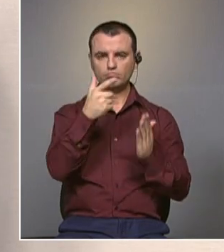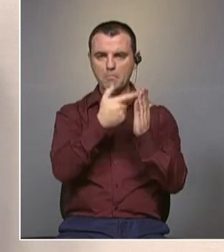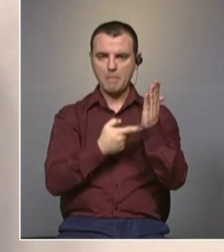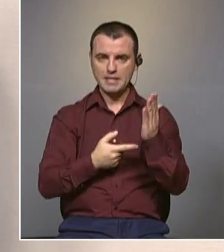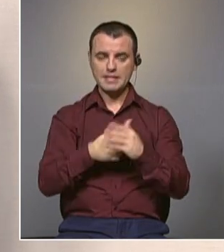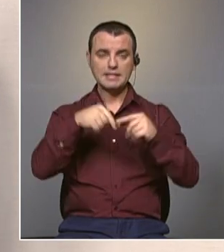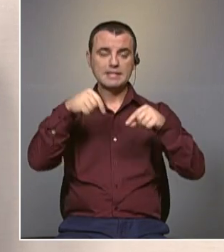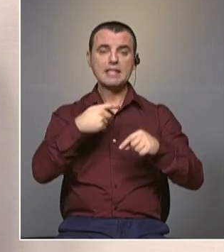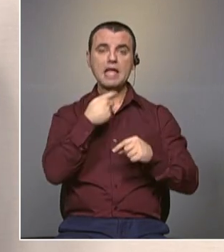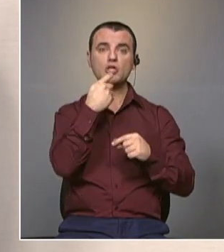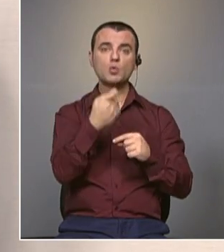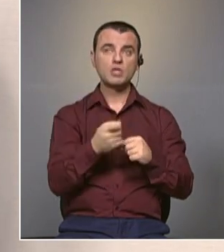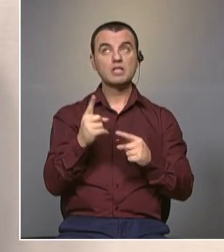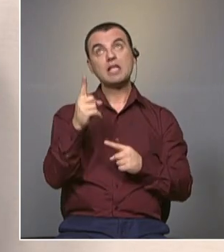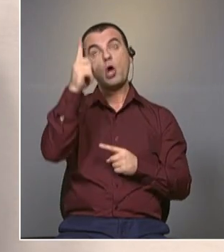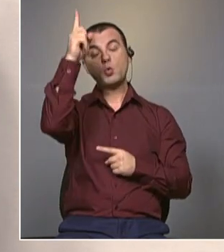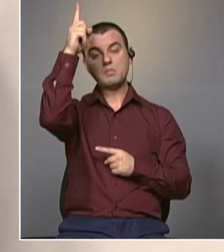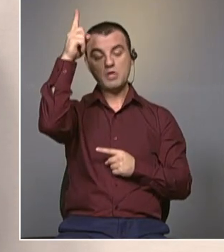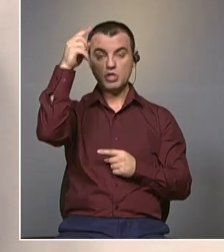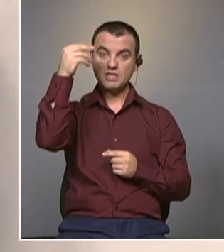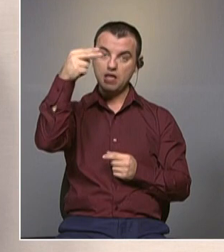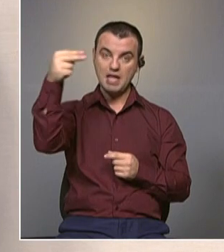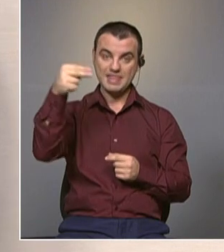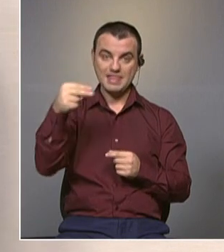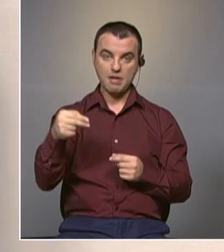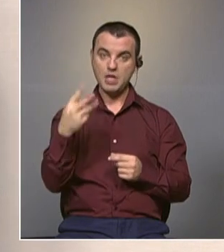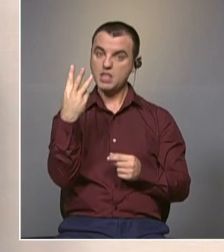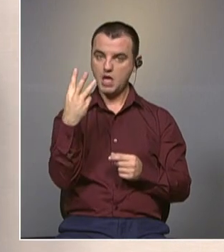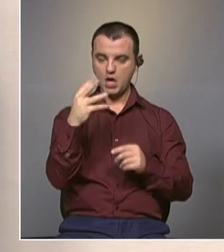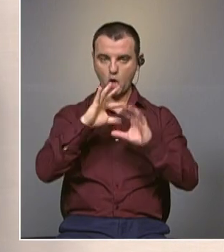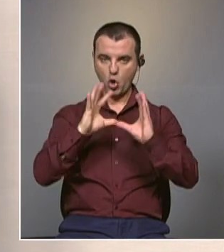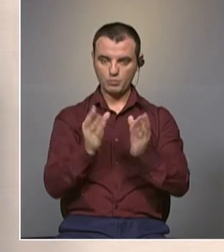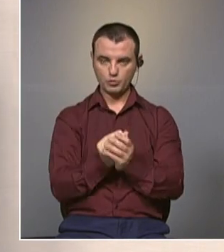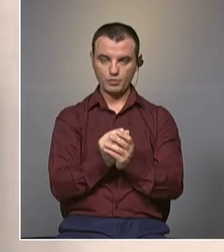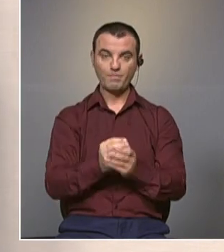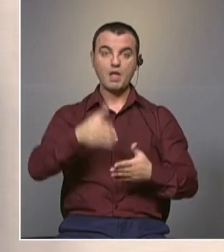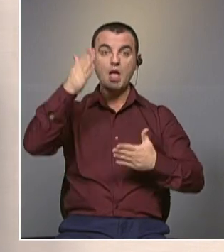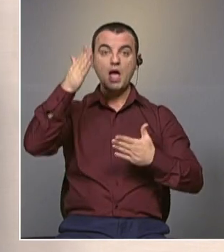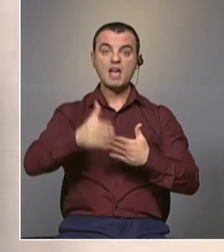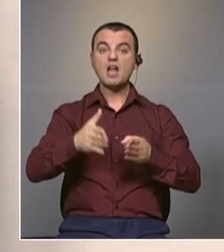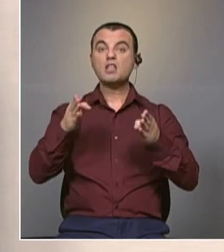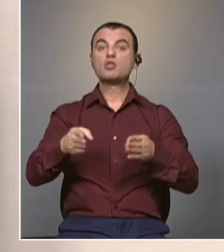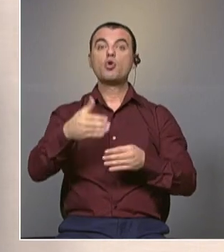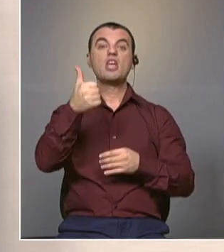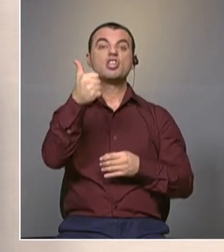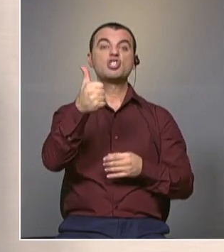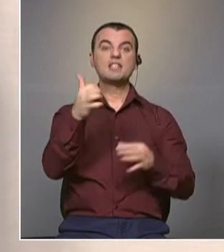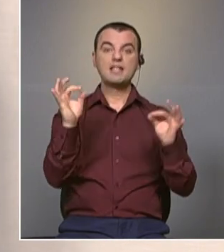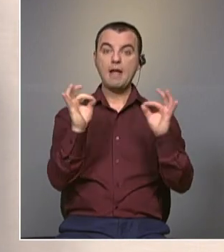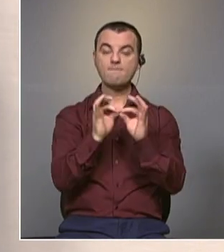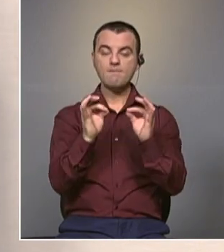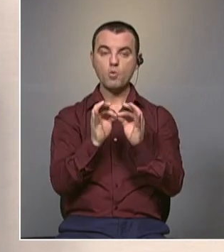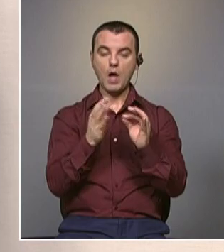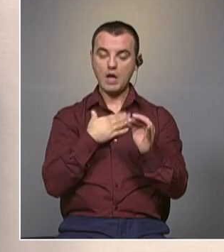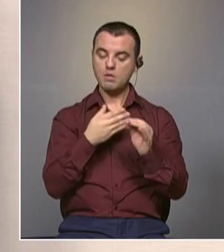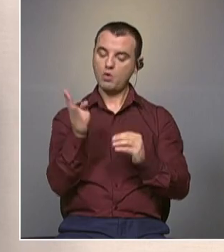от наши бивши възпитаници. Всичките теми, трите. Крайният срок за есето е 6 февруари. Има